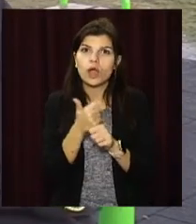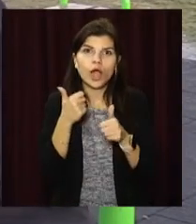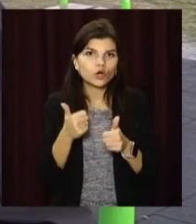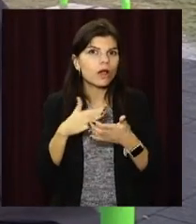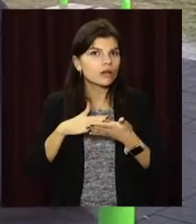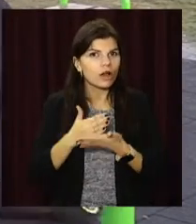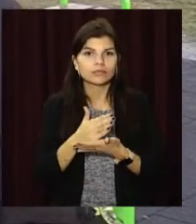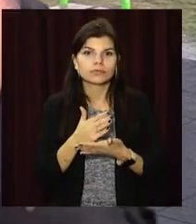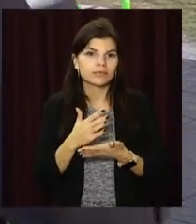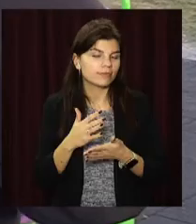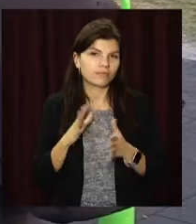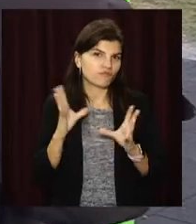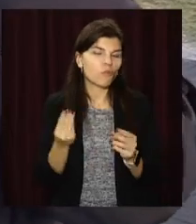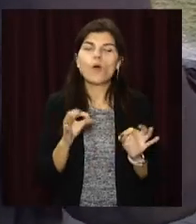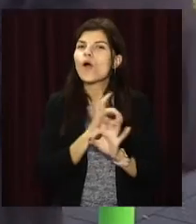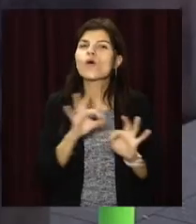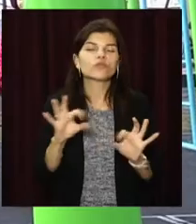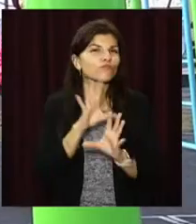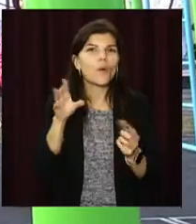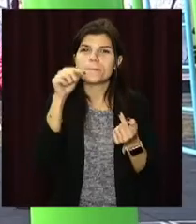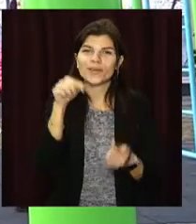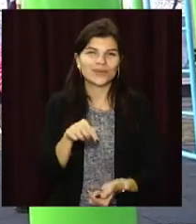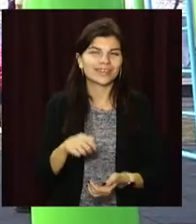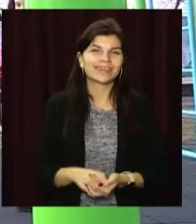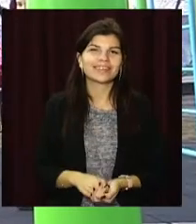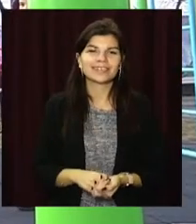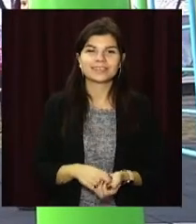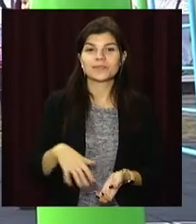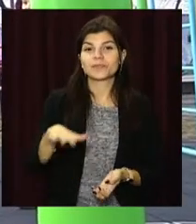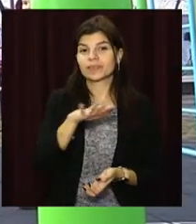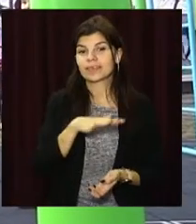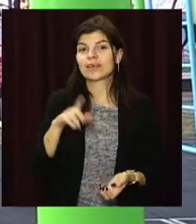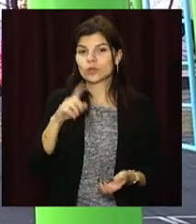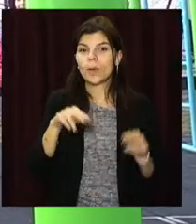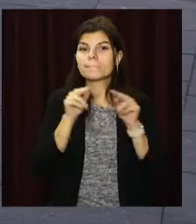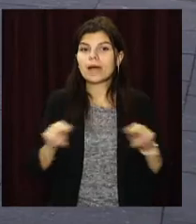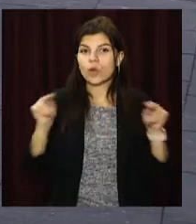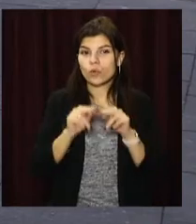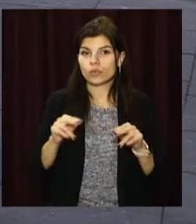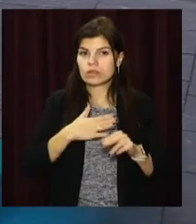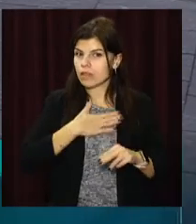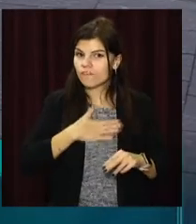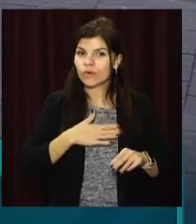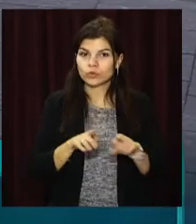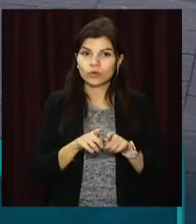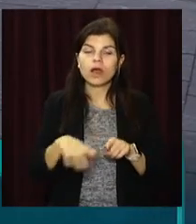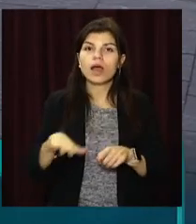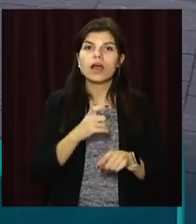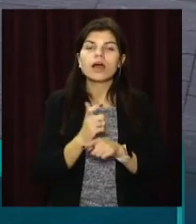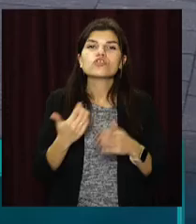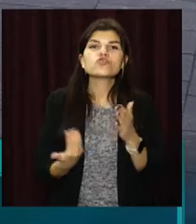качество площадок. Ну, все отлично, все підходить. Від нового майданчику в захваті й педагоги. Такі от майданчики – це новий